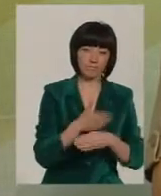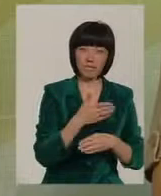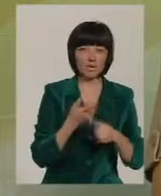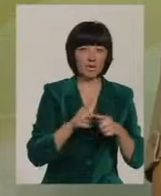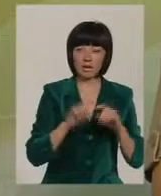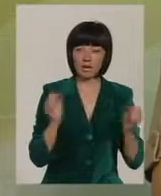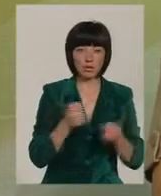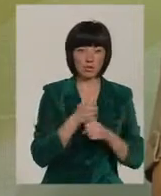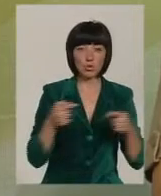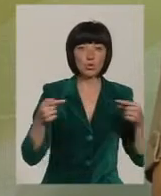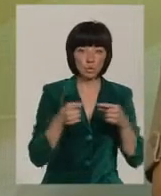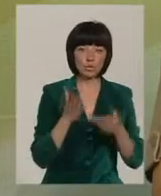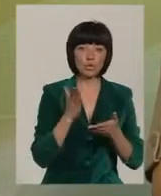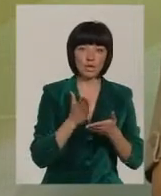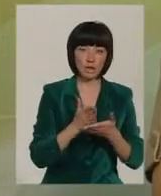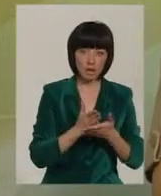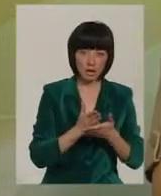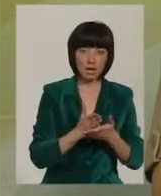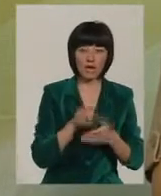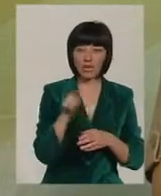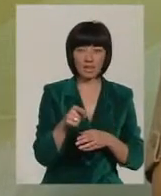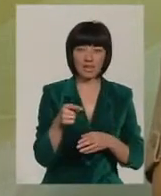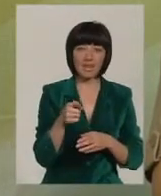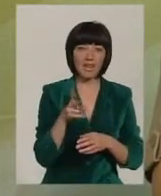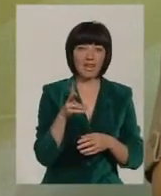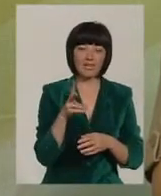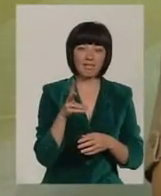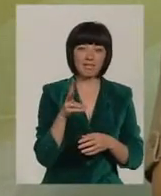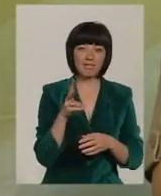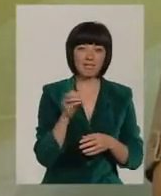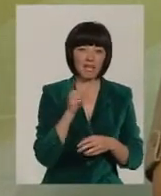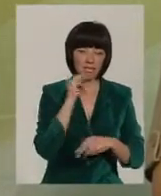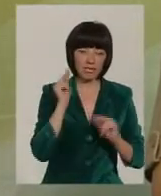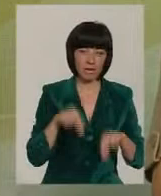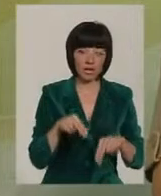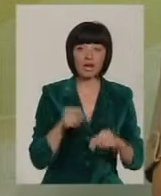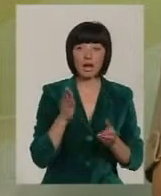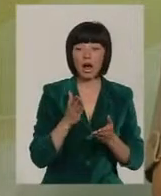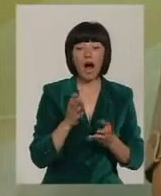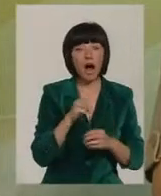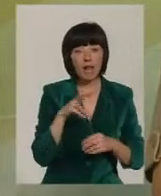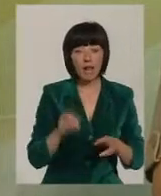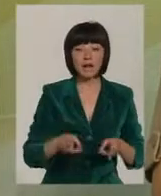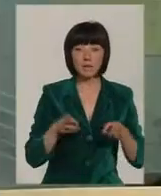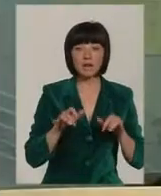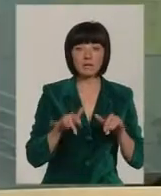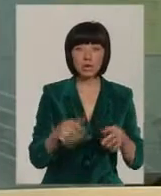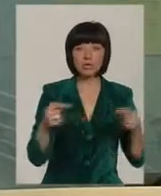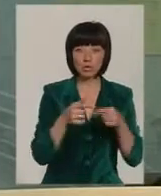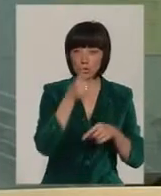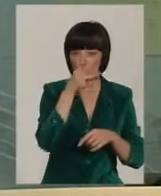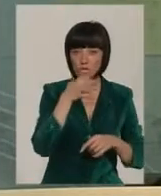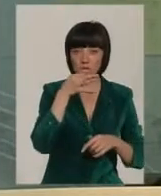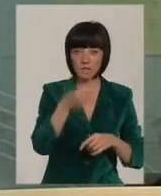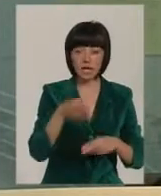що точно є певні, що ряд з них не причетні, але на даний час кримінальне провадження не завершено, і я точно не можу